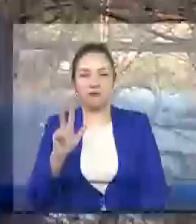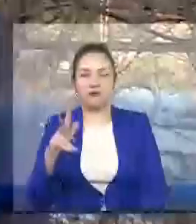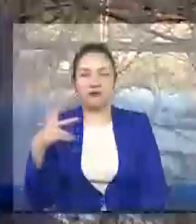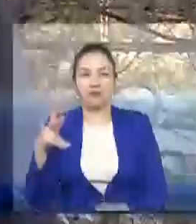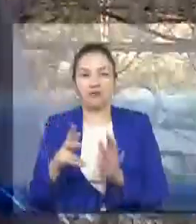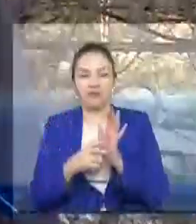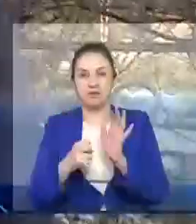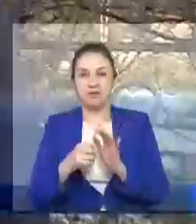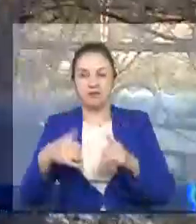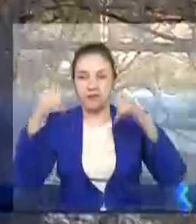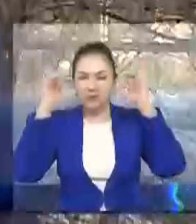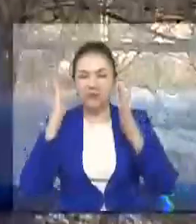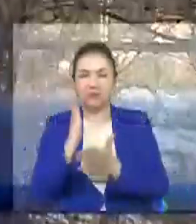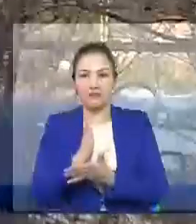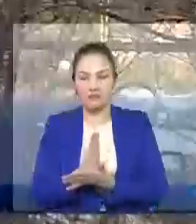23800 ірі,